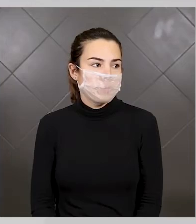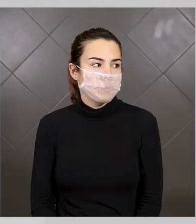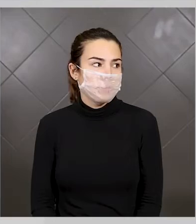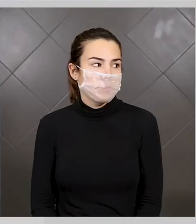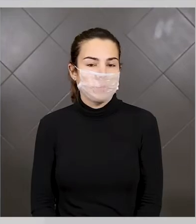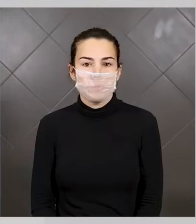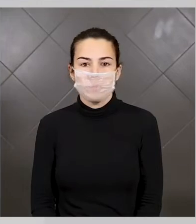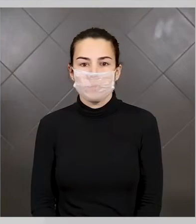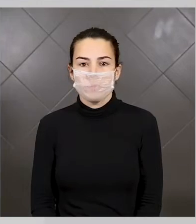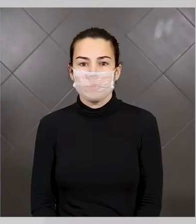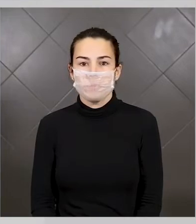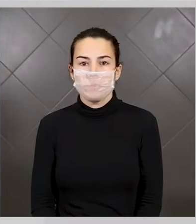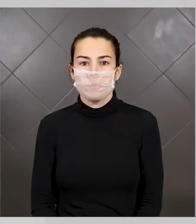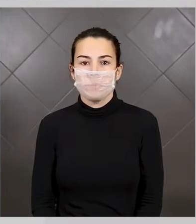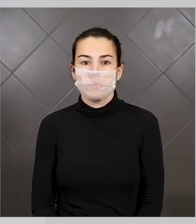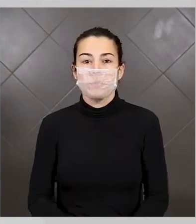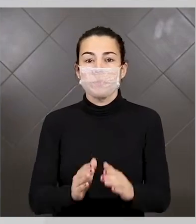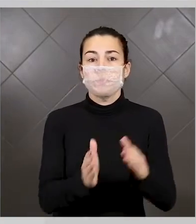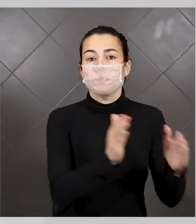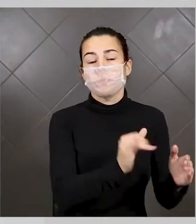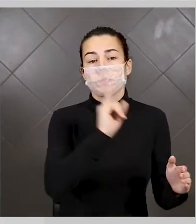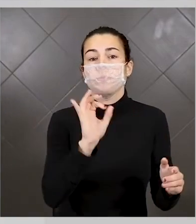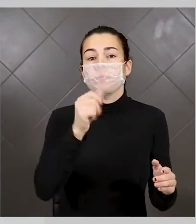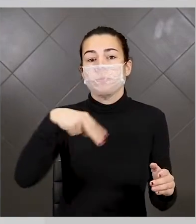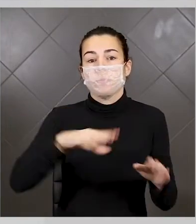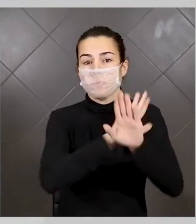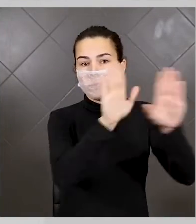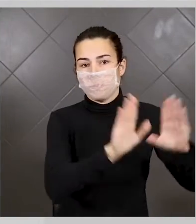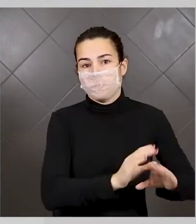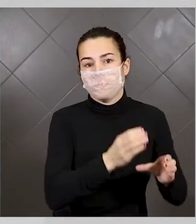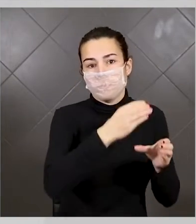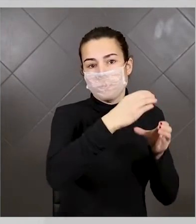I ara el que fem és anirem ficant el cruixent